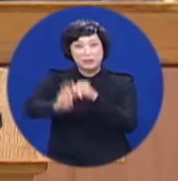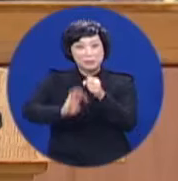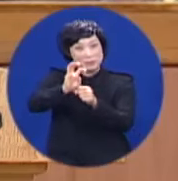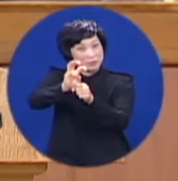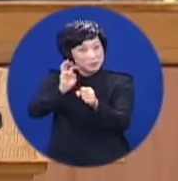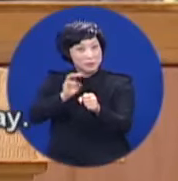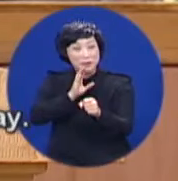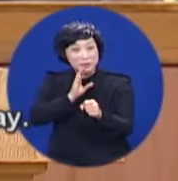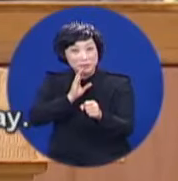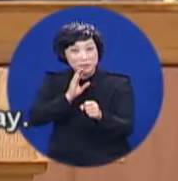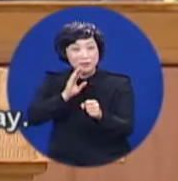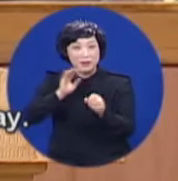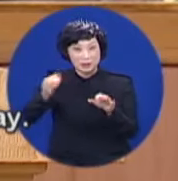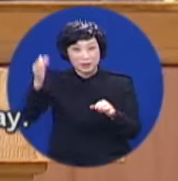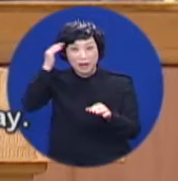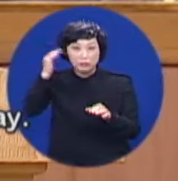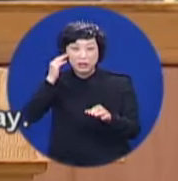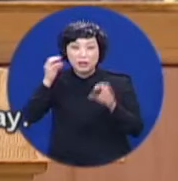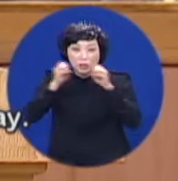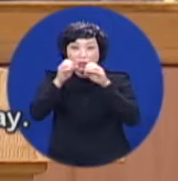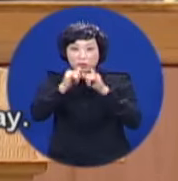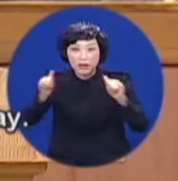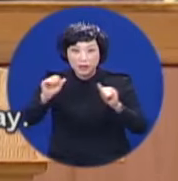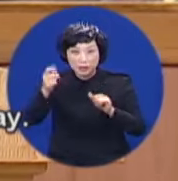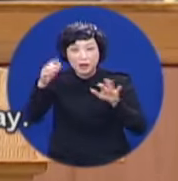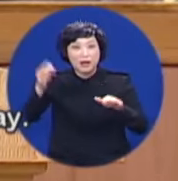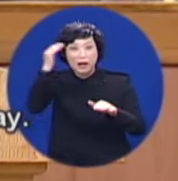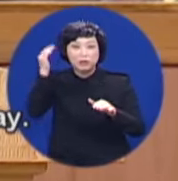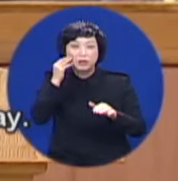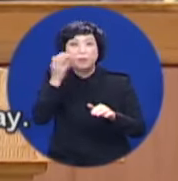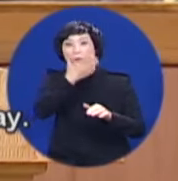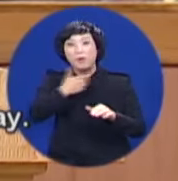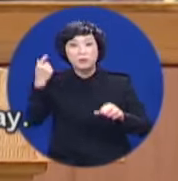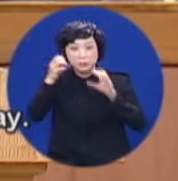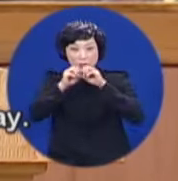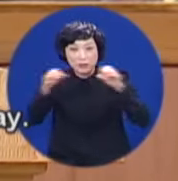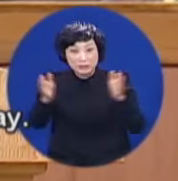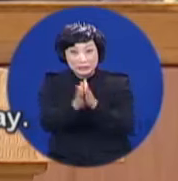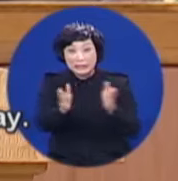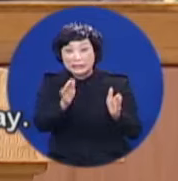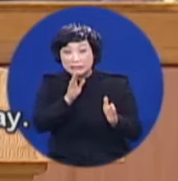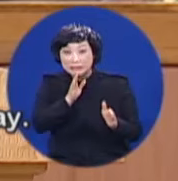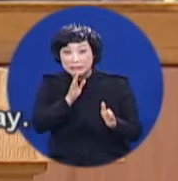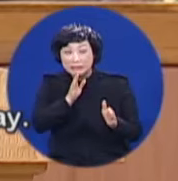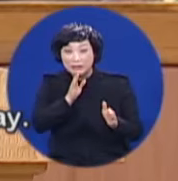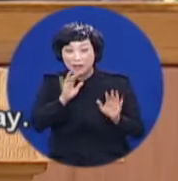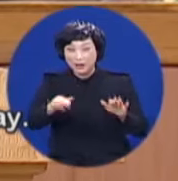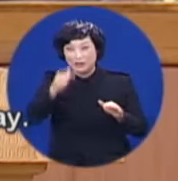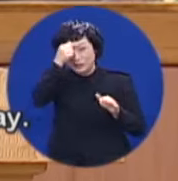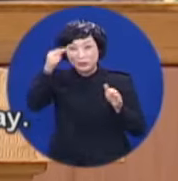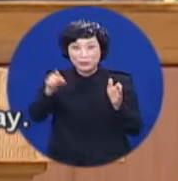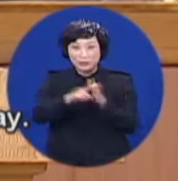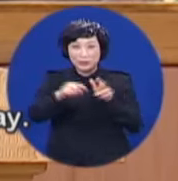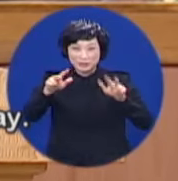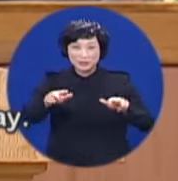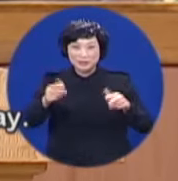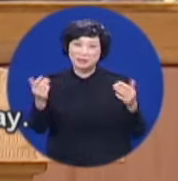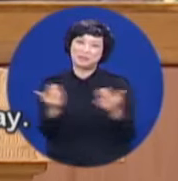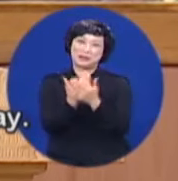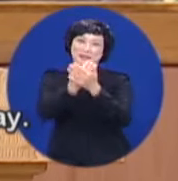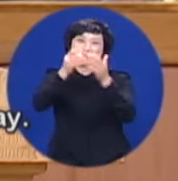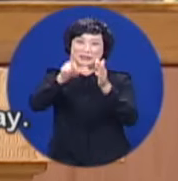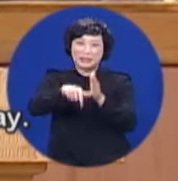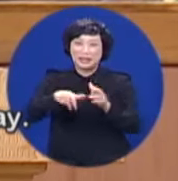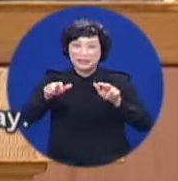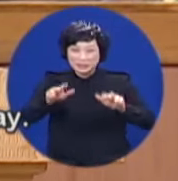선교사를 통해 두었는데 와 이렇게 기독교가 풍성한 시대에